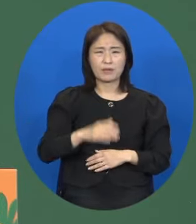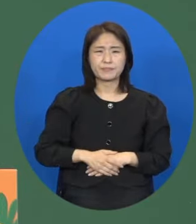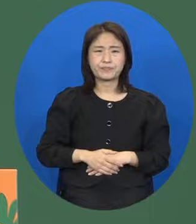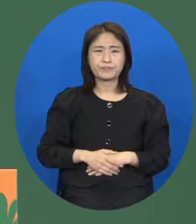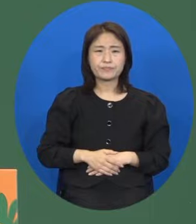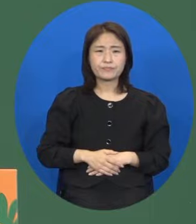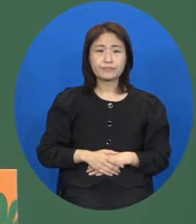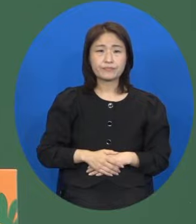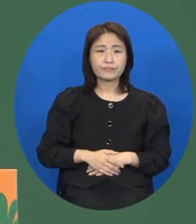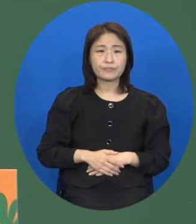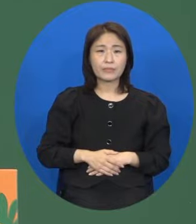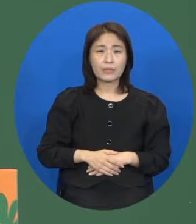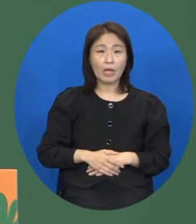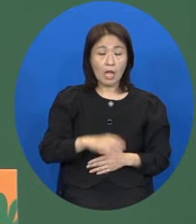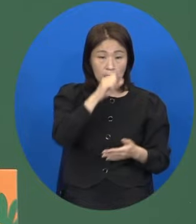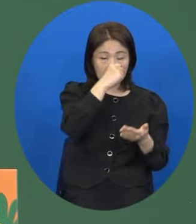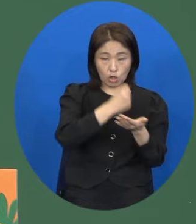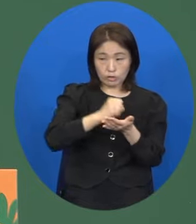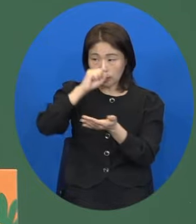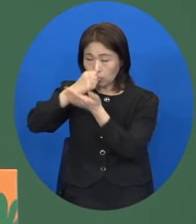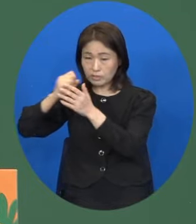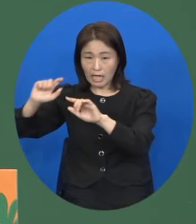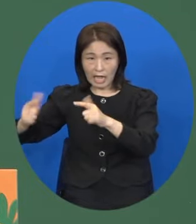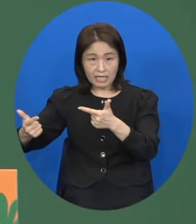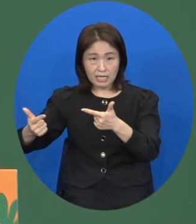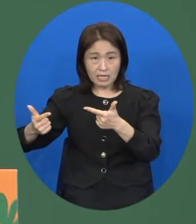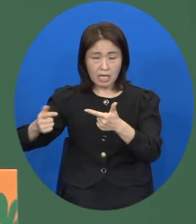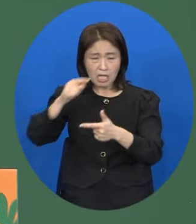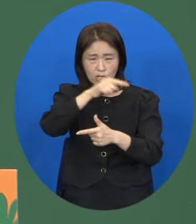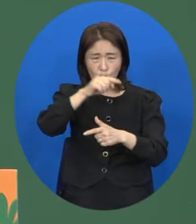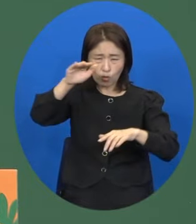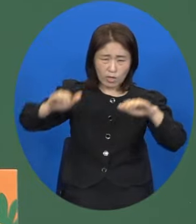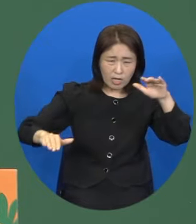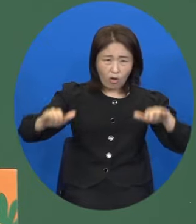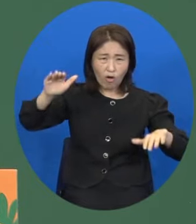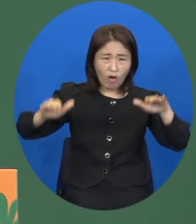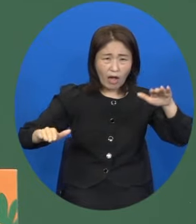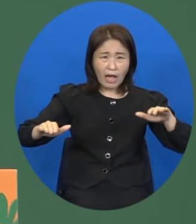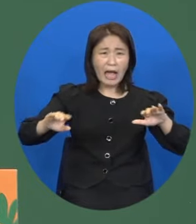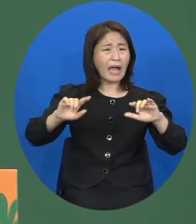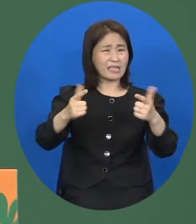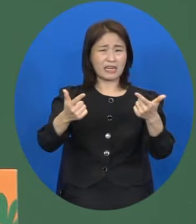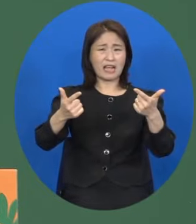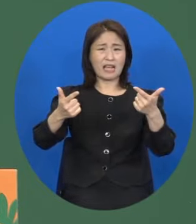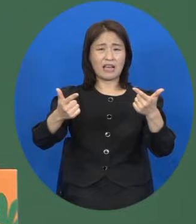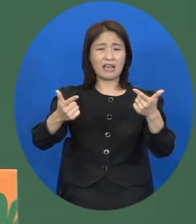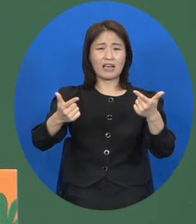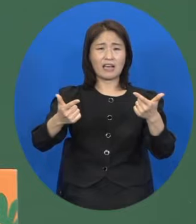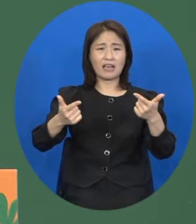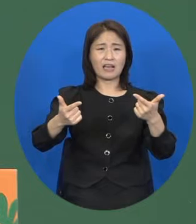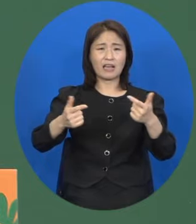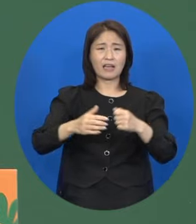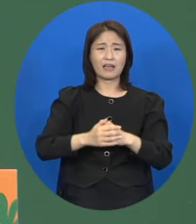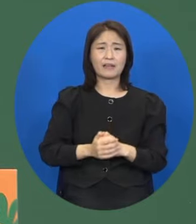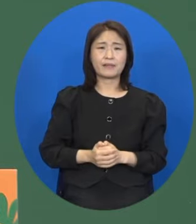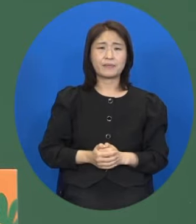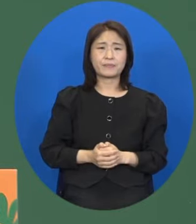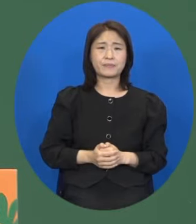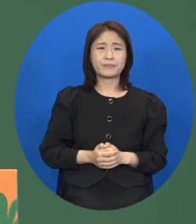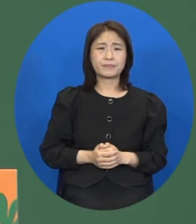정상과 비정상이 아니라 나와 차이 나는 나와 다른 어떤 존재를 정상과 비정상으로 나눌 것이